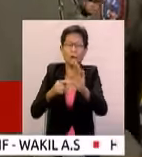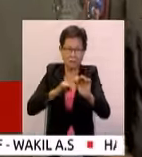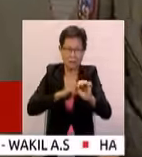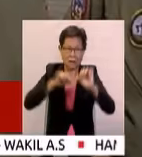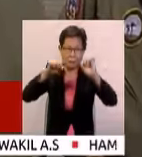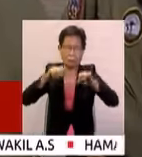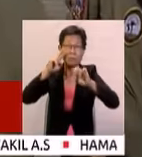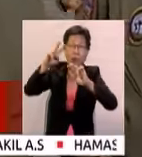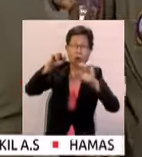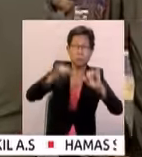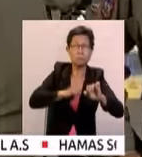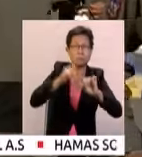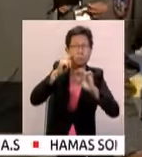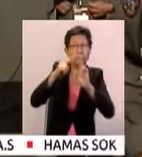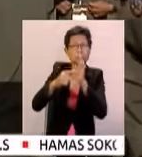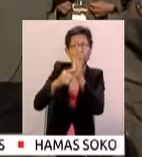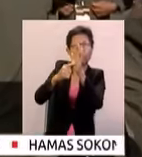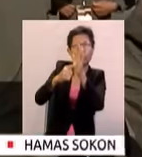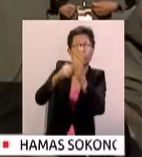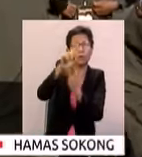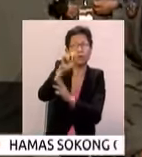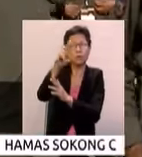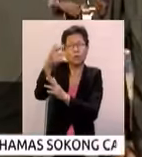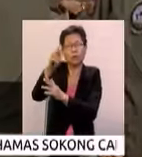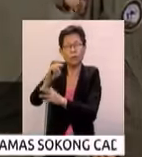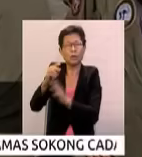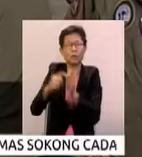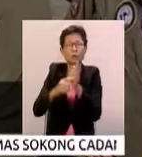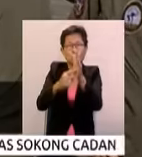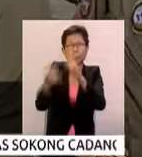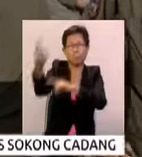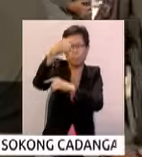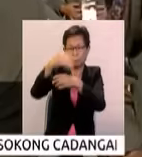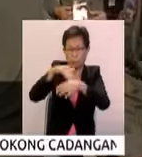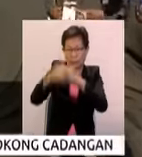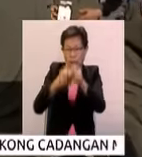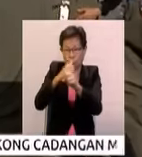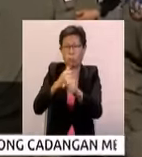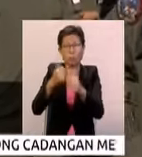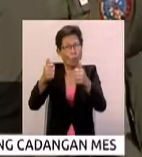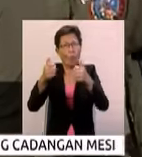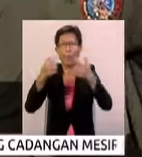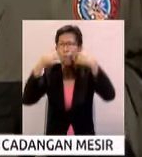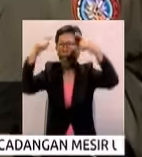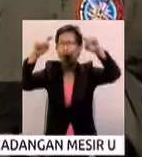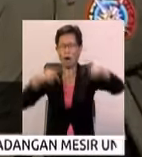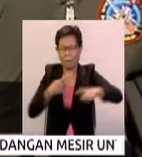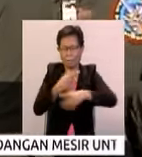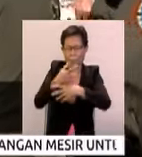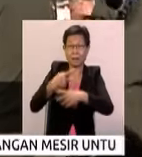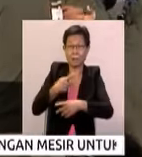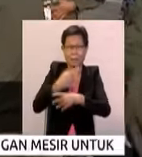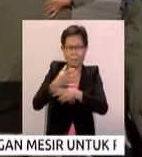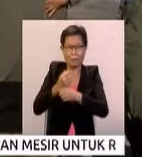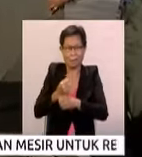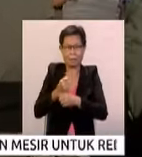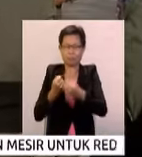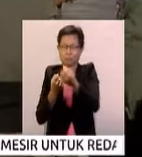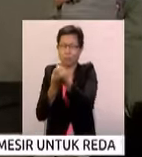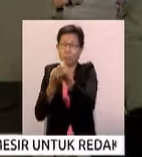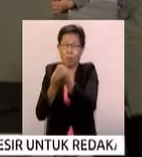boleh anggapkan bahawa display pada tahun ini agak berjaya dan kami mendapat